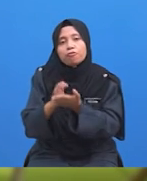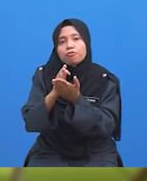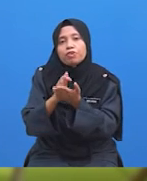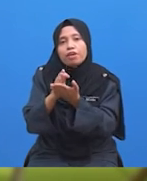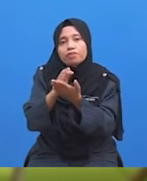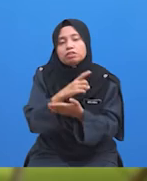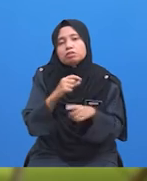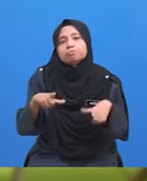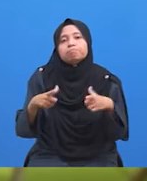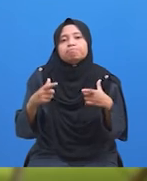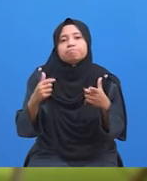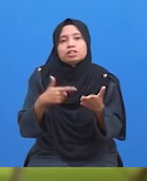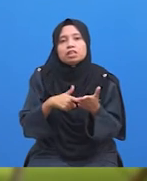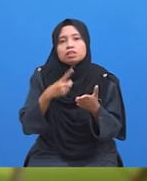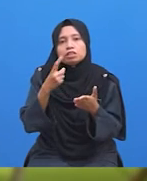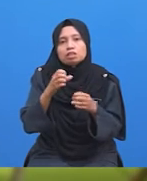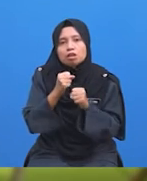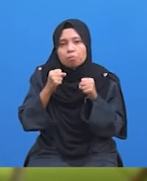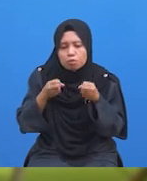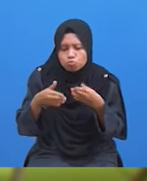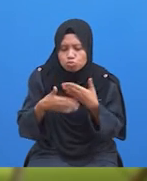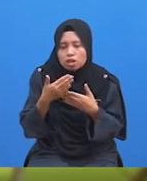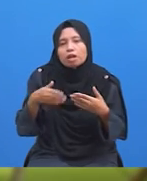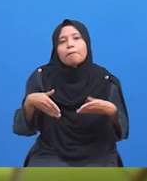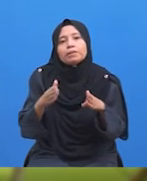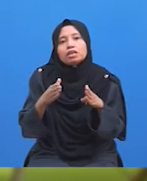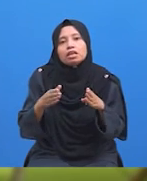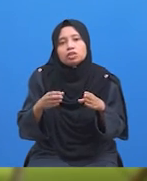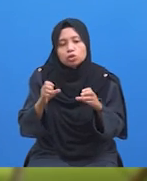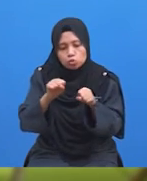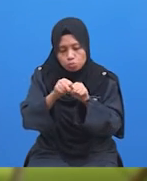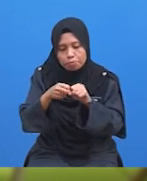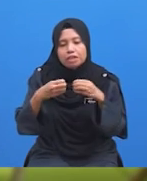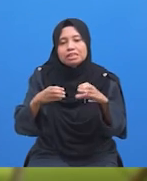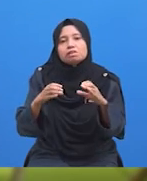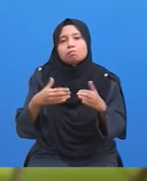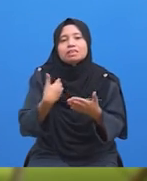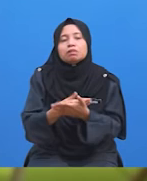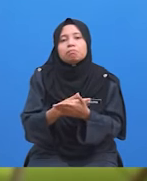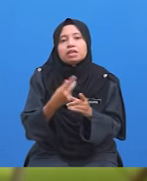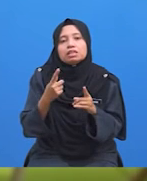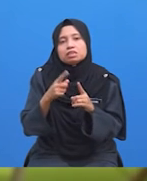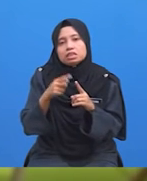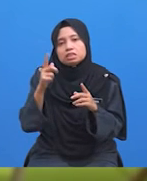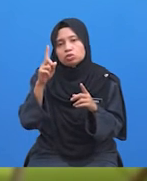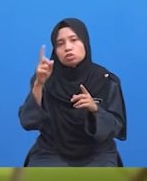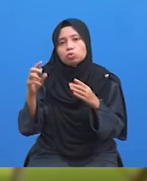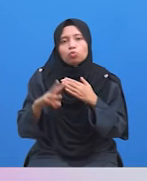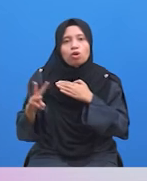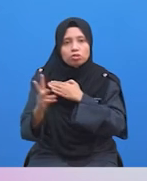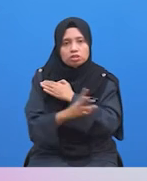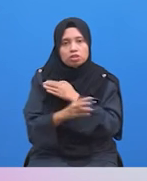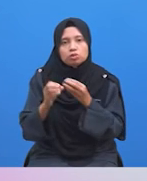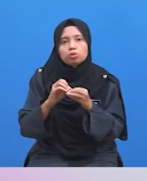gigi akan memudahkan pejalanan supaya cepat sampai ke suatu kawasan kelima